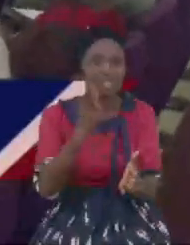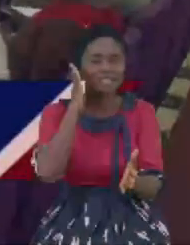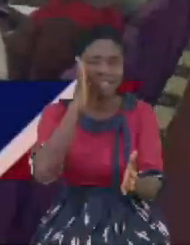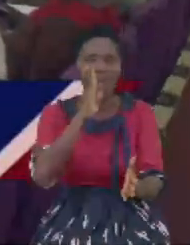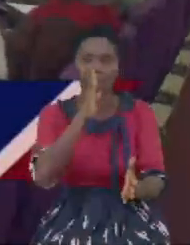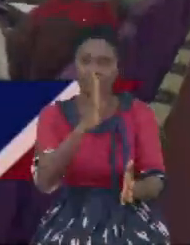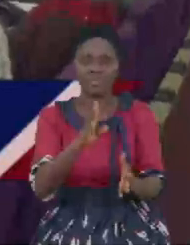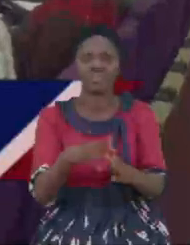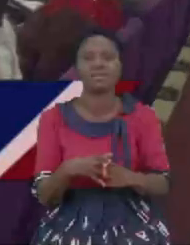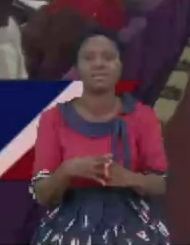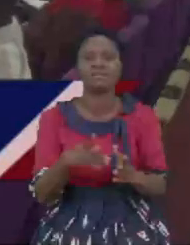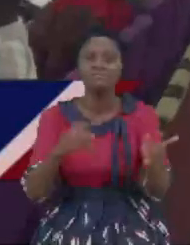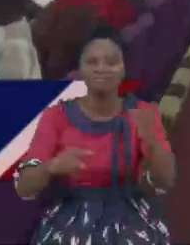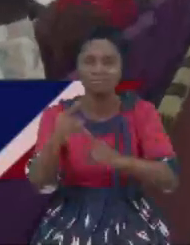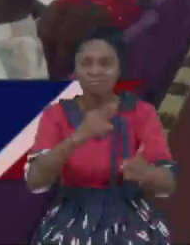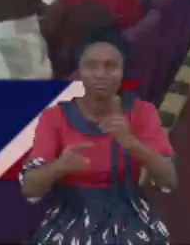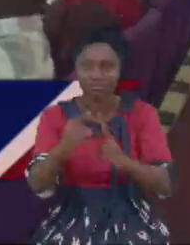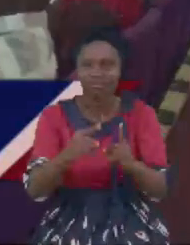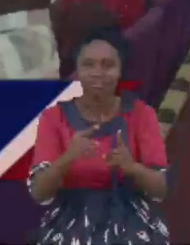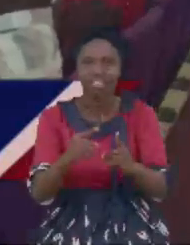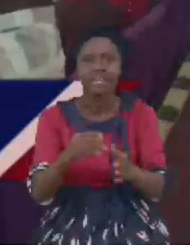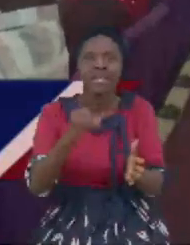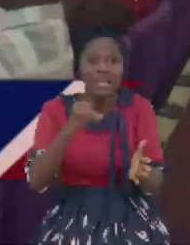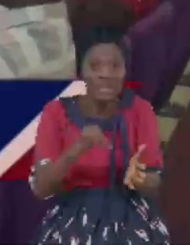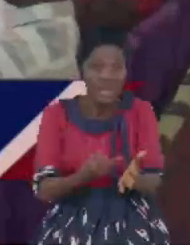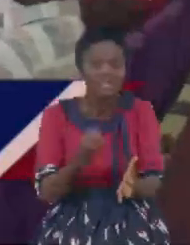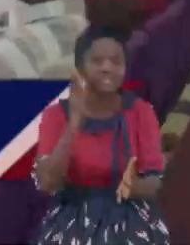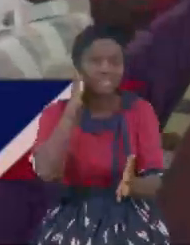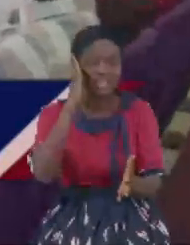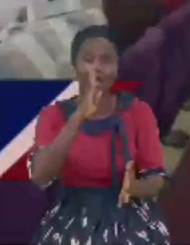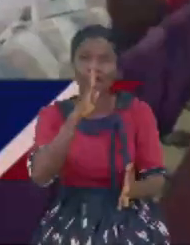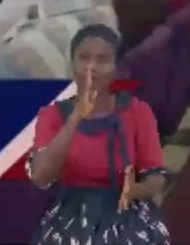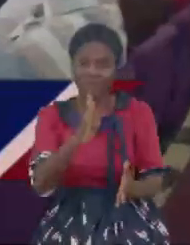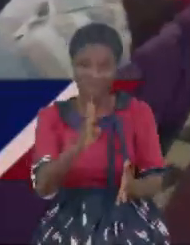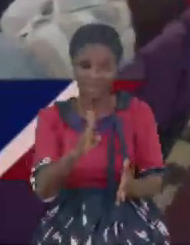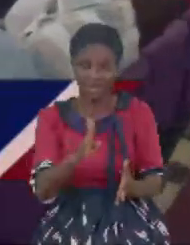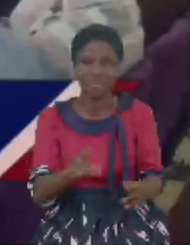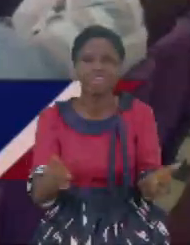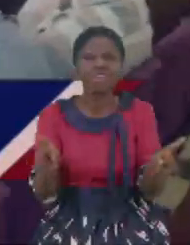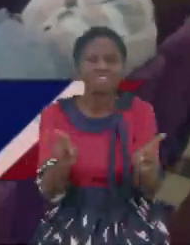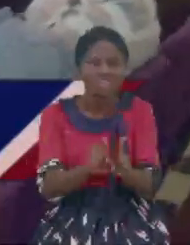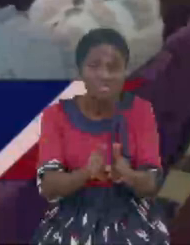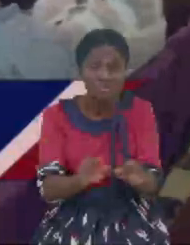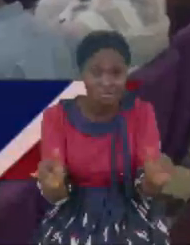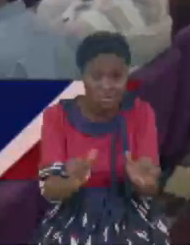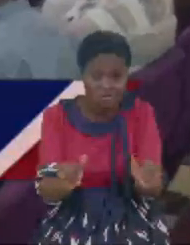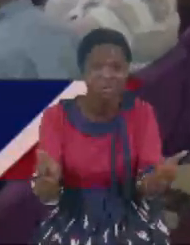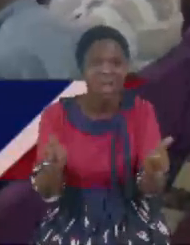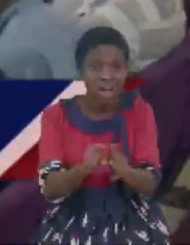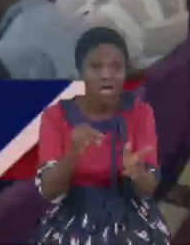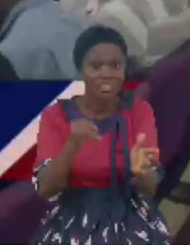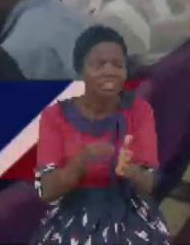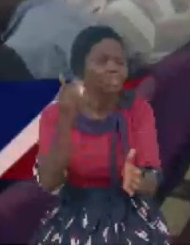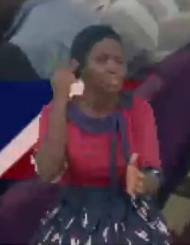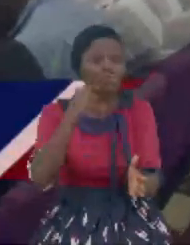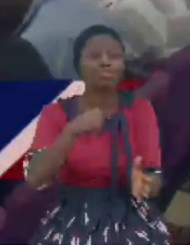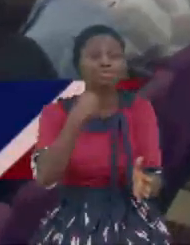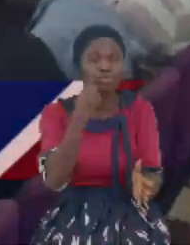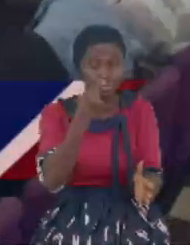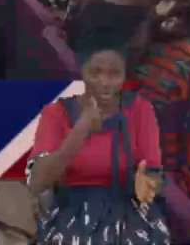votre voix, qu'il en sera. Répétez, qu'il en sera, comme il m'a été